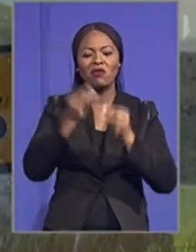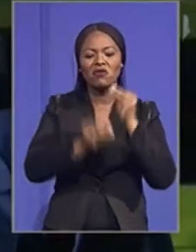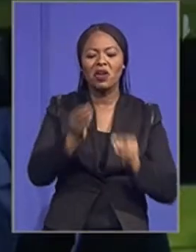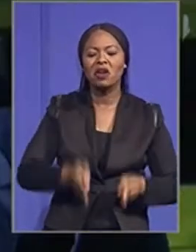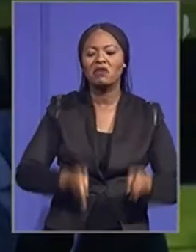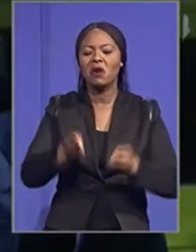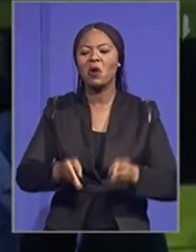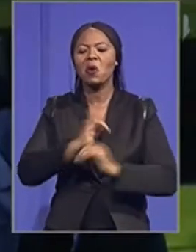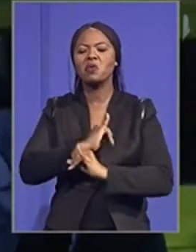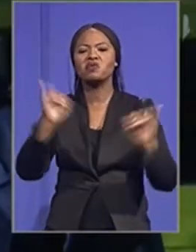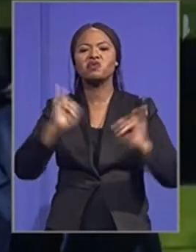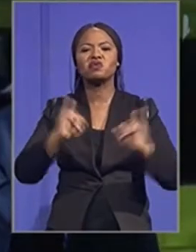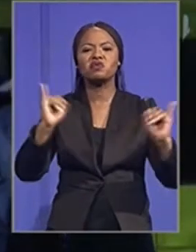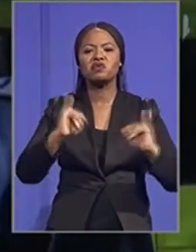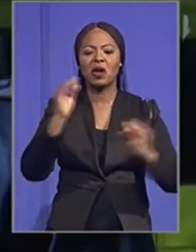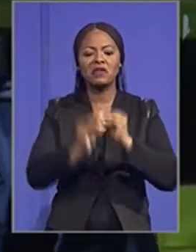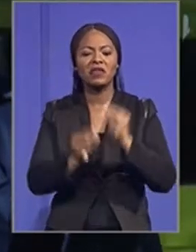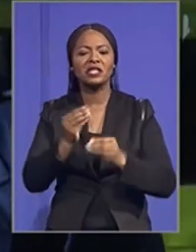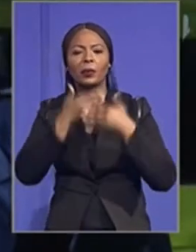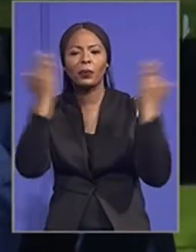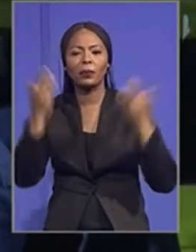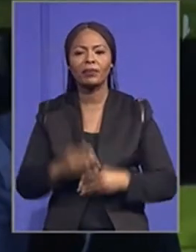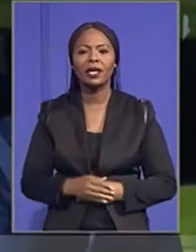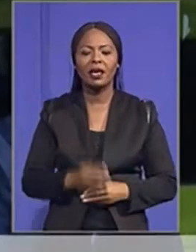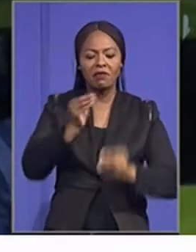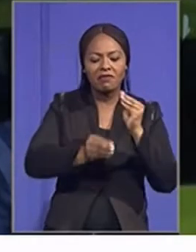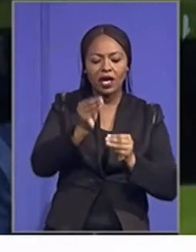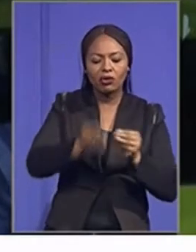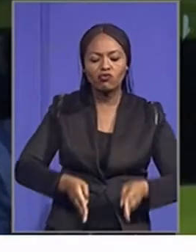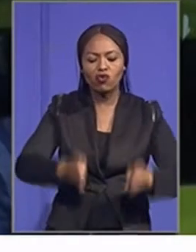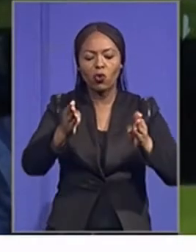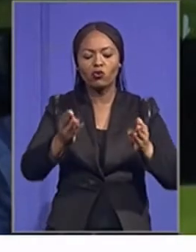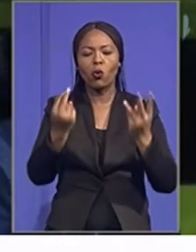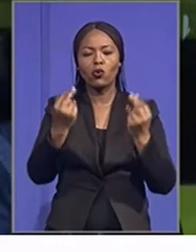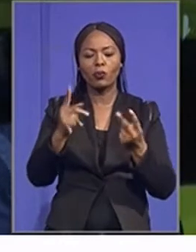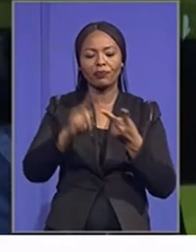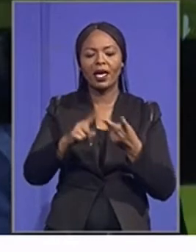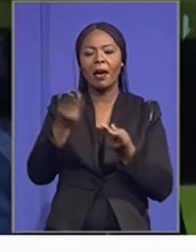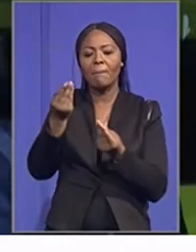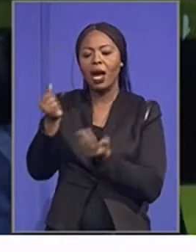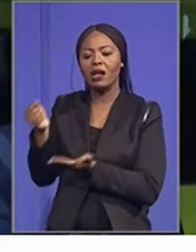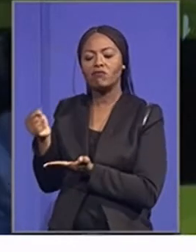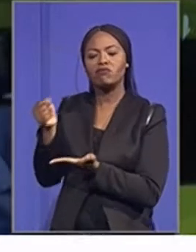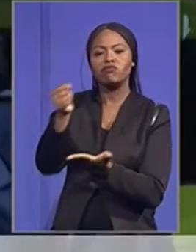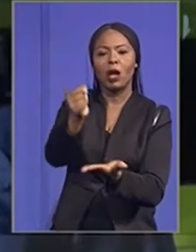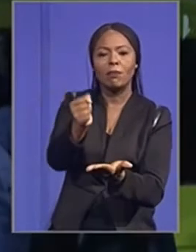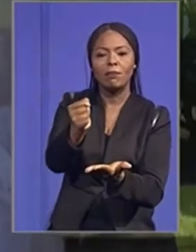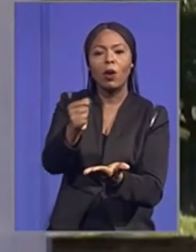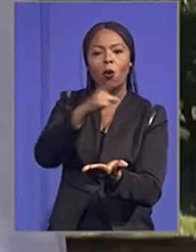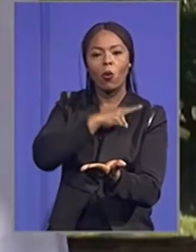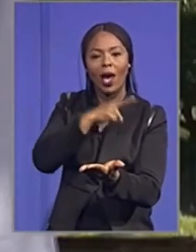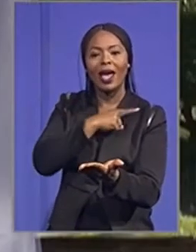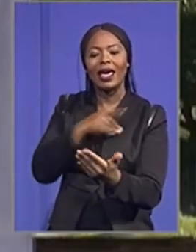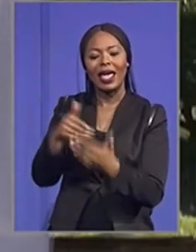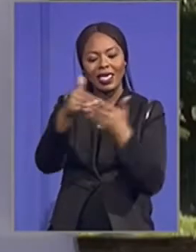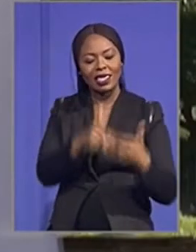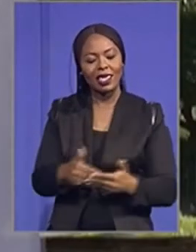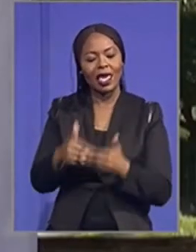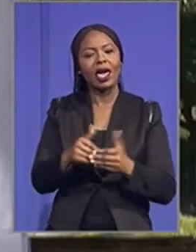mebila. Wa ditsela tse ntjha le tjhelete re ntshang hore re tshwanetse re dule re hlokomela ditsela tsena. Mbalula